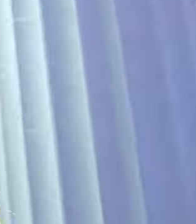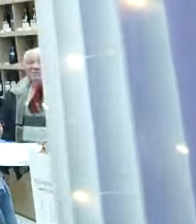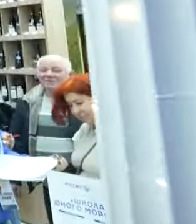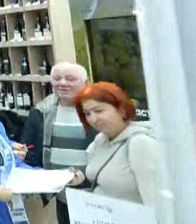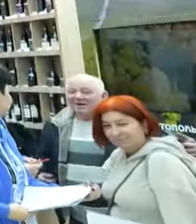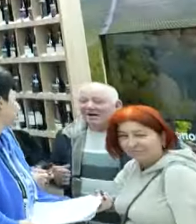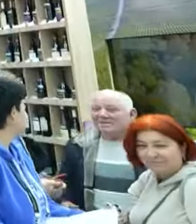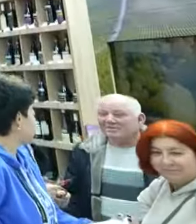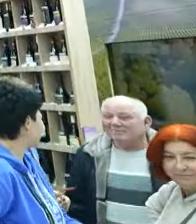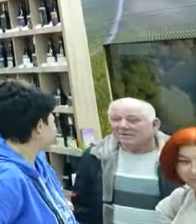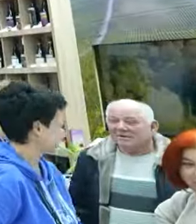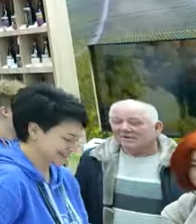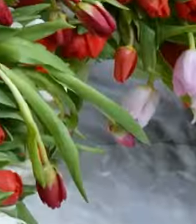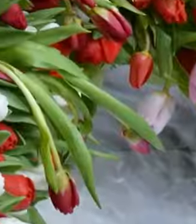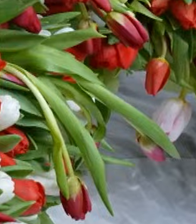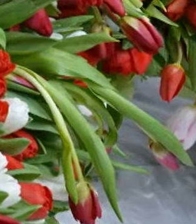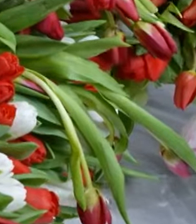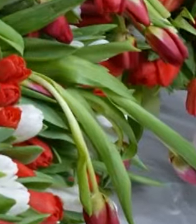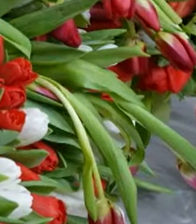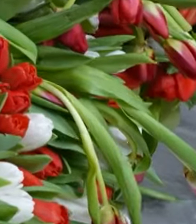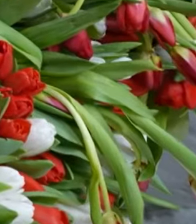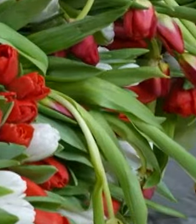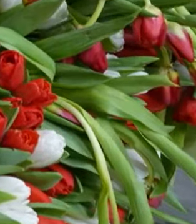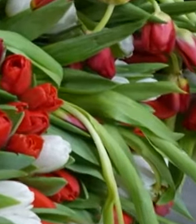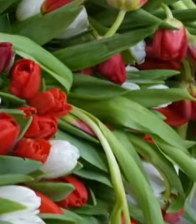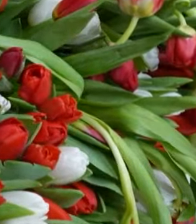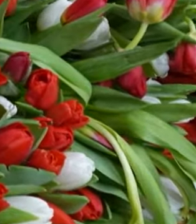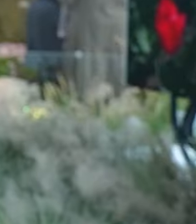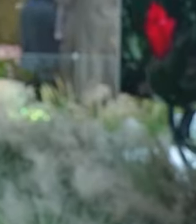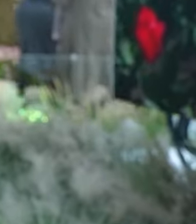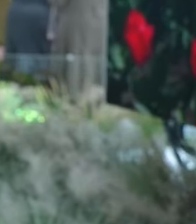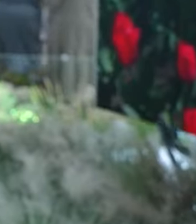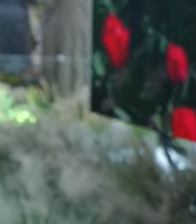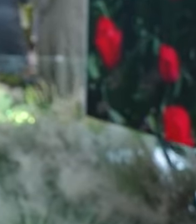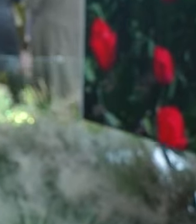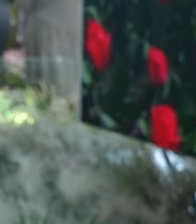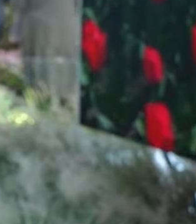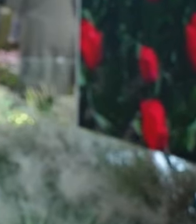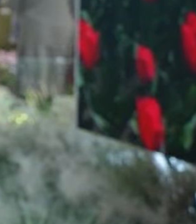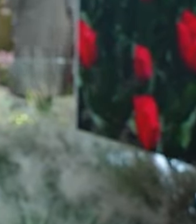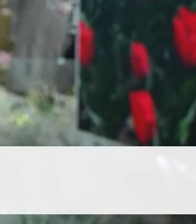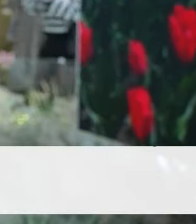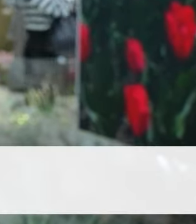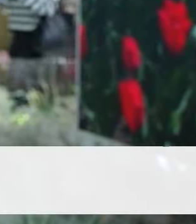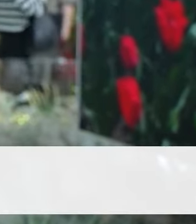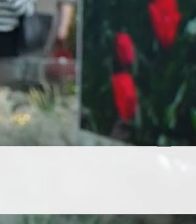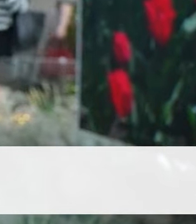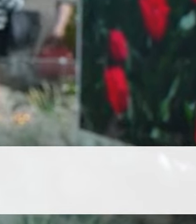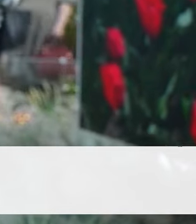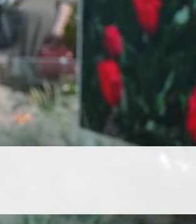теплым чувством с Белгородом и регионом в целом сегодня делились все. Белгородская область – это моя родина, моя малая